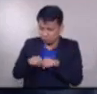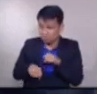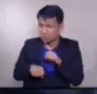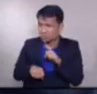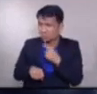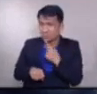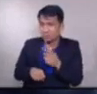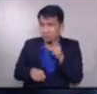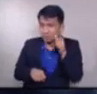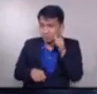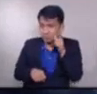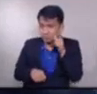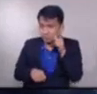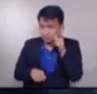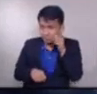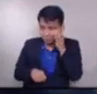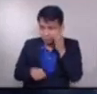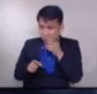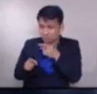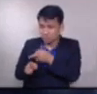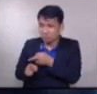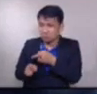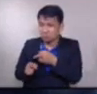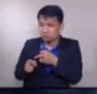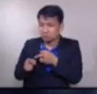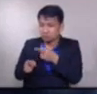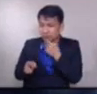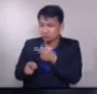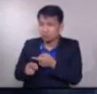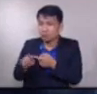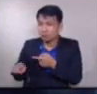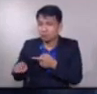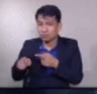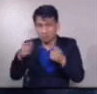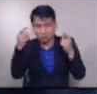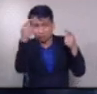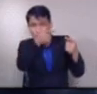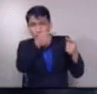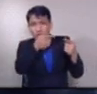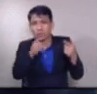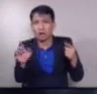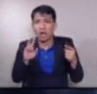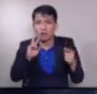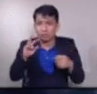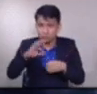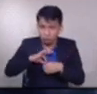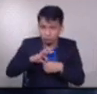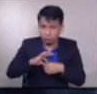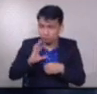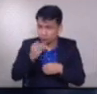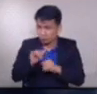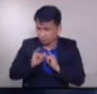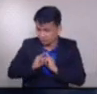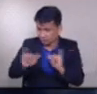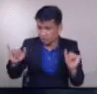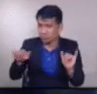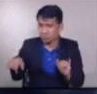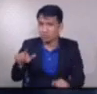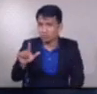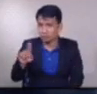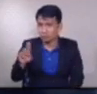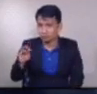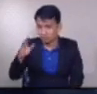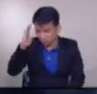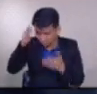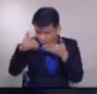ang sarili mo? Kumbaga, sinasabi mo na ang tina-target mong voters ay yung mga kapwa mo lumad. Yes, yun